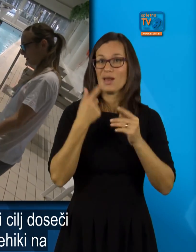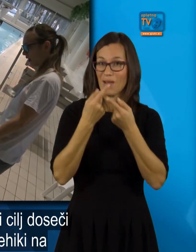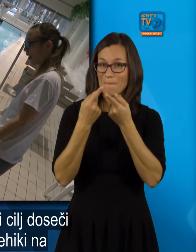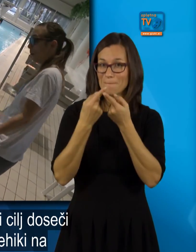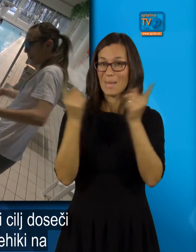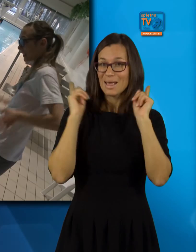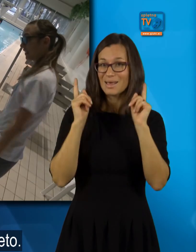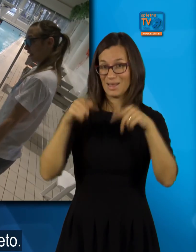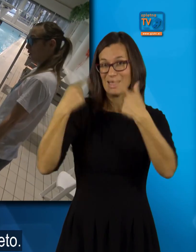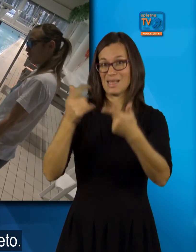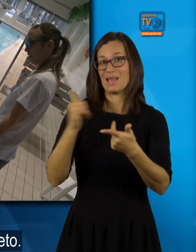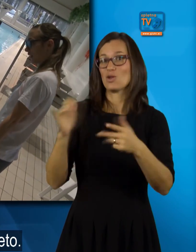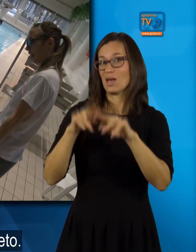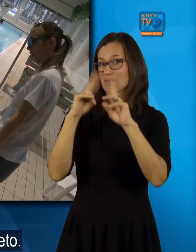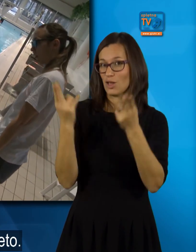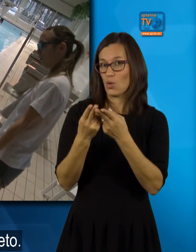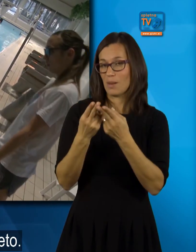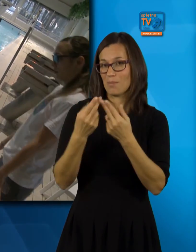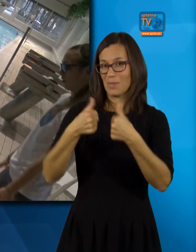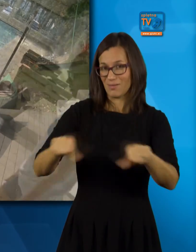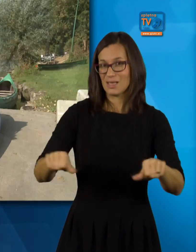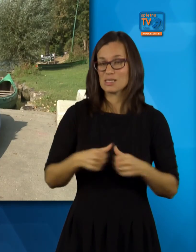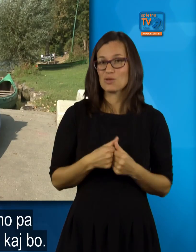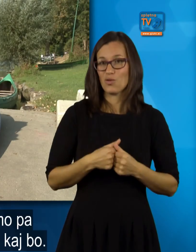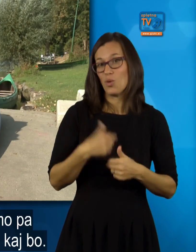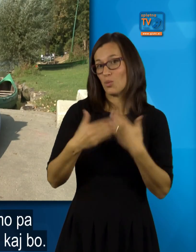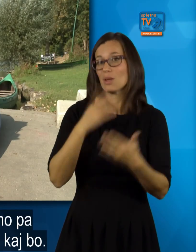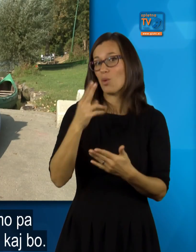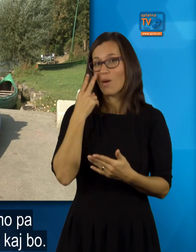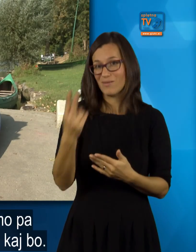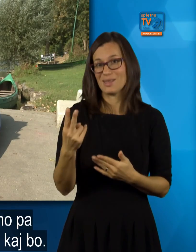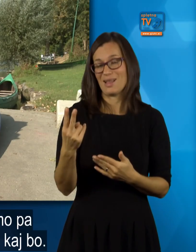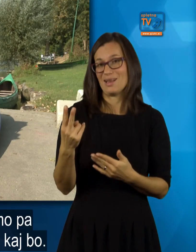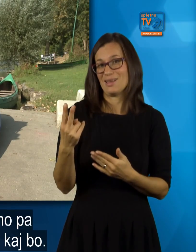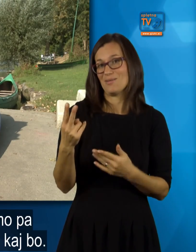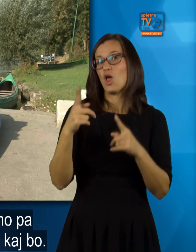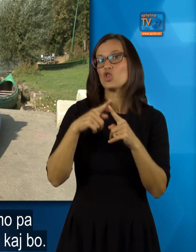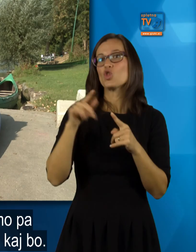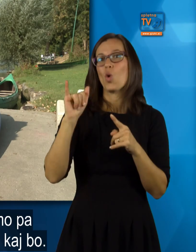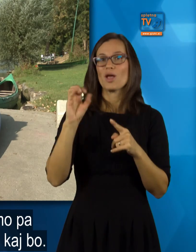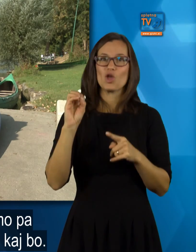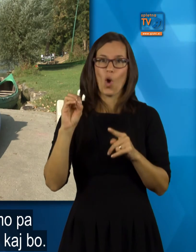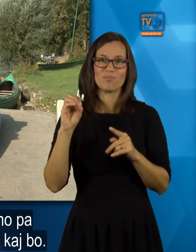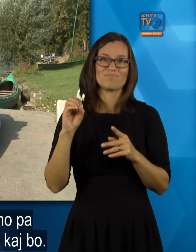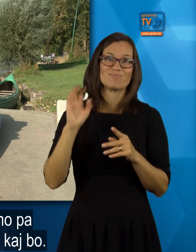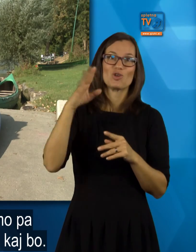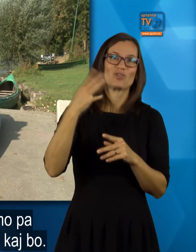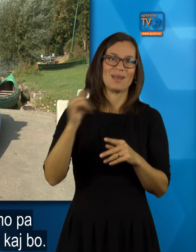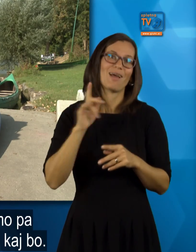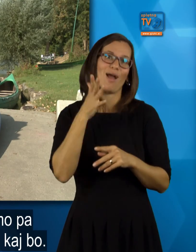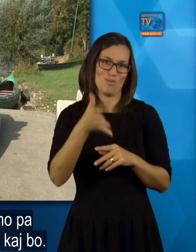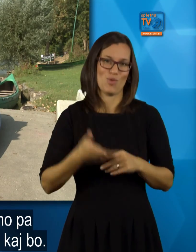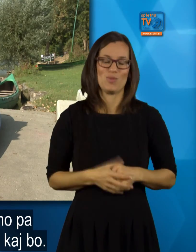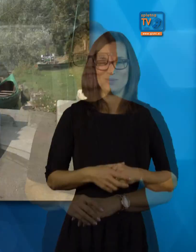zadovoljen v Mehiki naslednje leto na svetovnem prvenstvu. To, ki bomo pa videli, 4 leta, kaj bo in kako